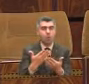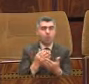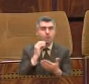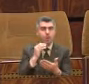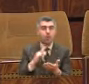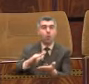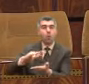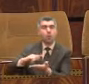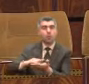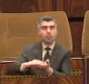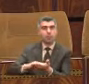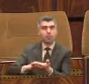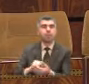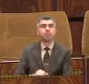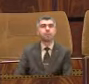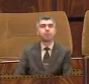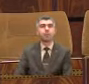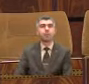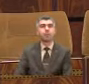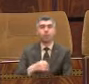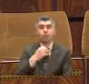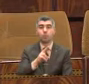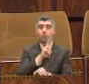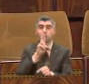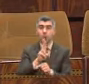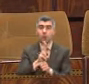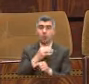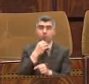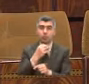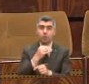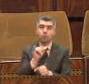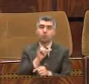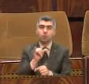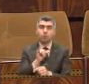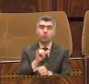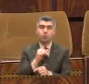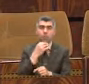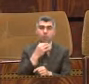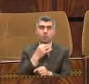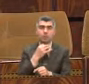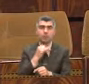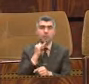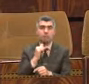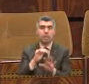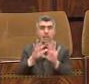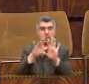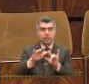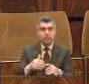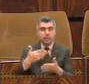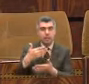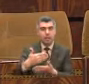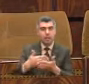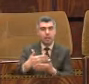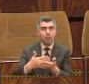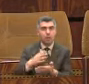الحسيمه. أذكركم سيد الوزير وأسائلكم، أين هي الاستدامة من تقريركم الأسود الذي